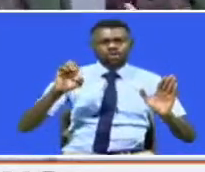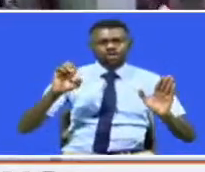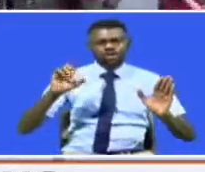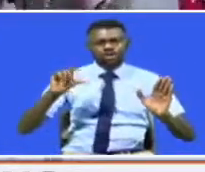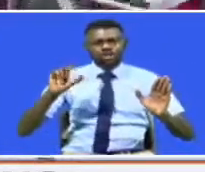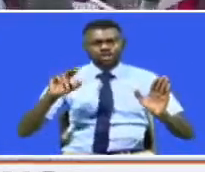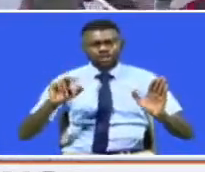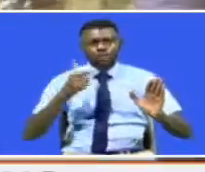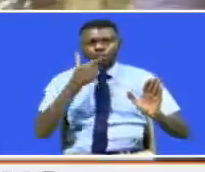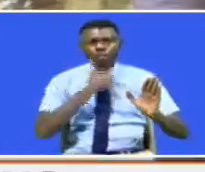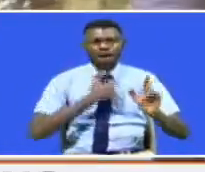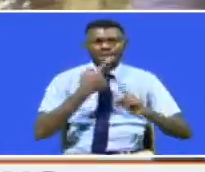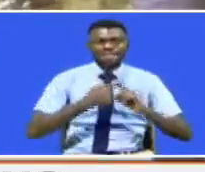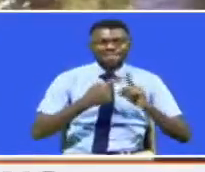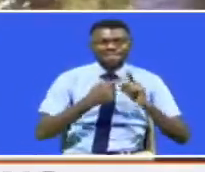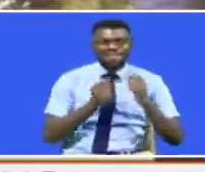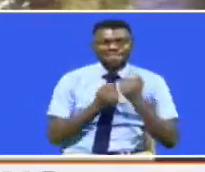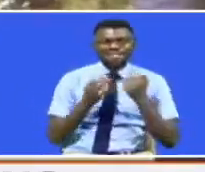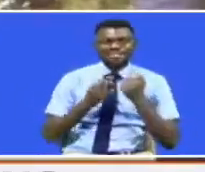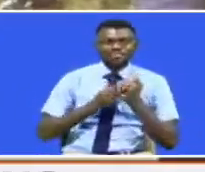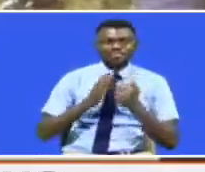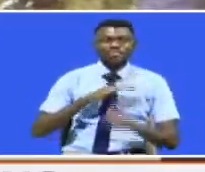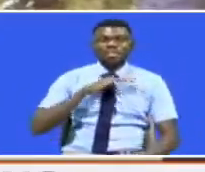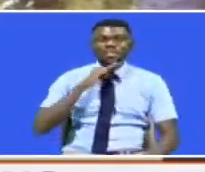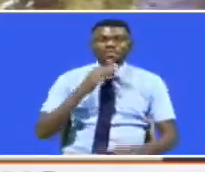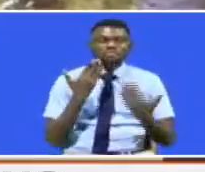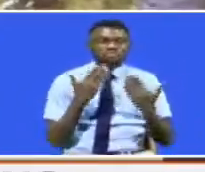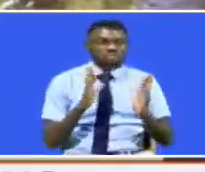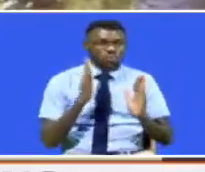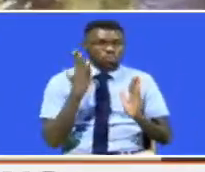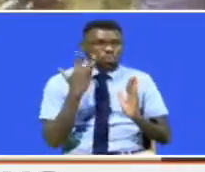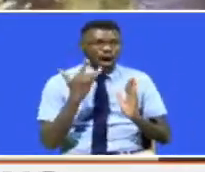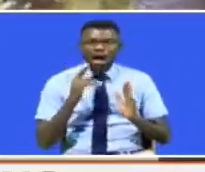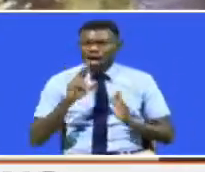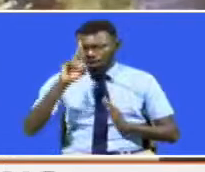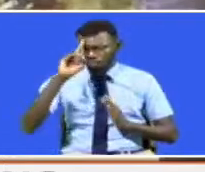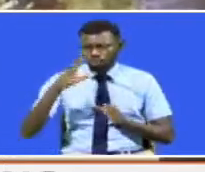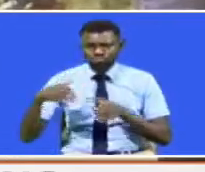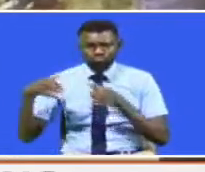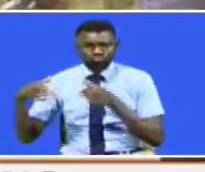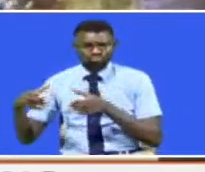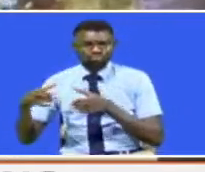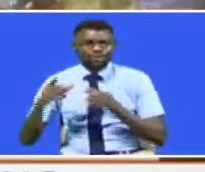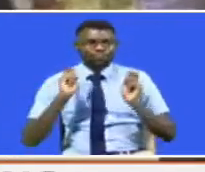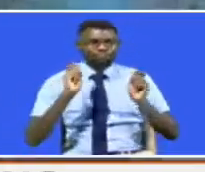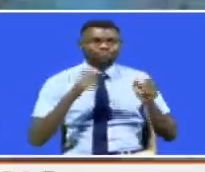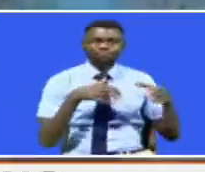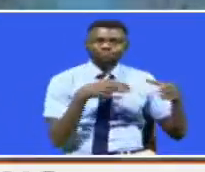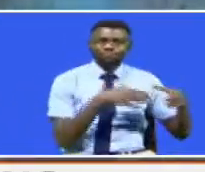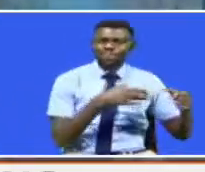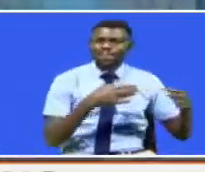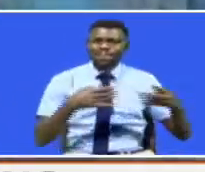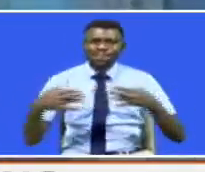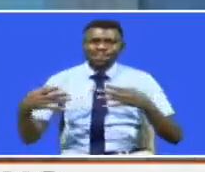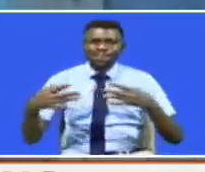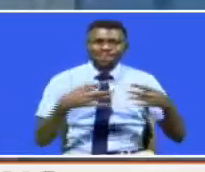haki baada ya mwanao kufariki katika makabiliano makali baina ya polisi na waandamanaji jijini Kisumu.